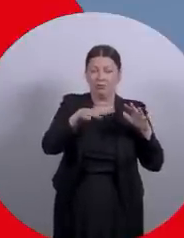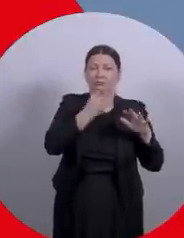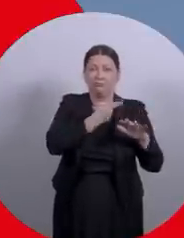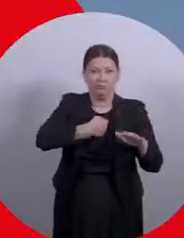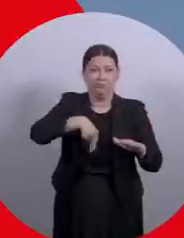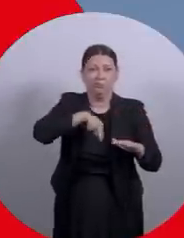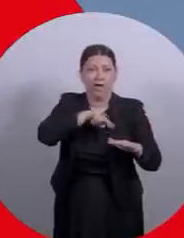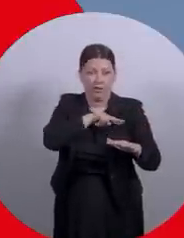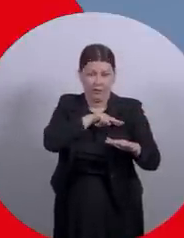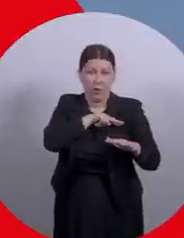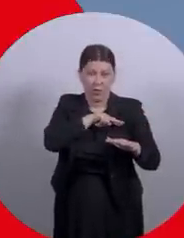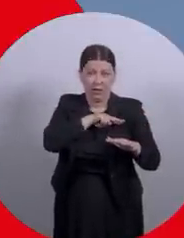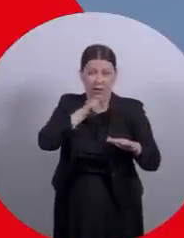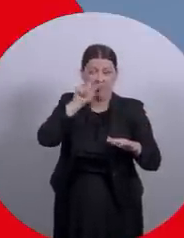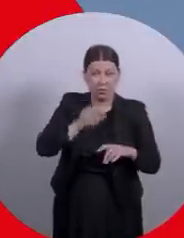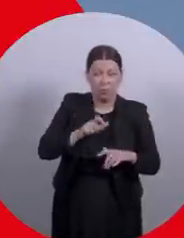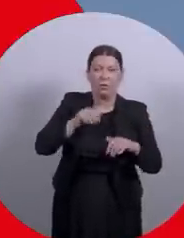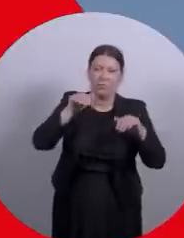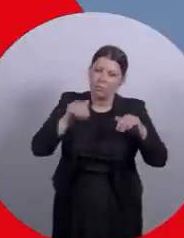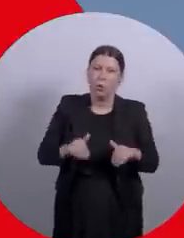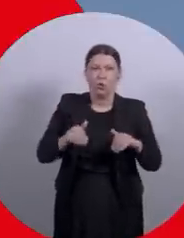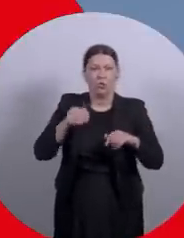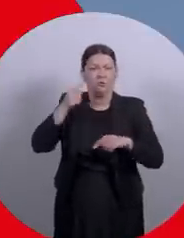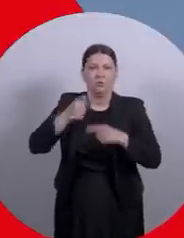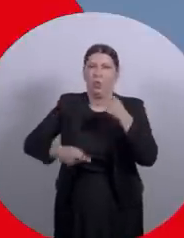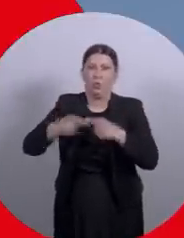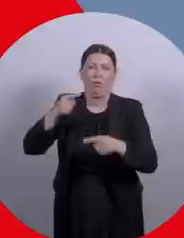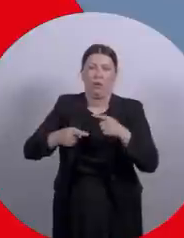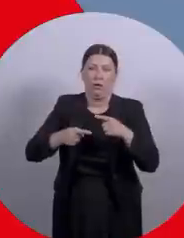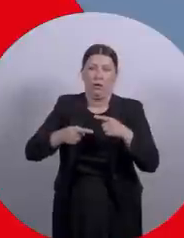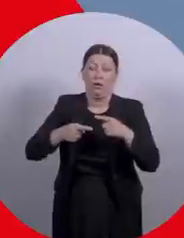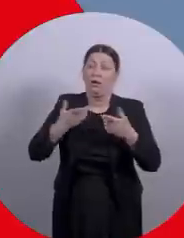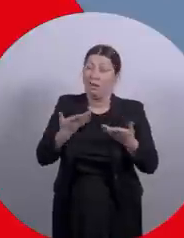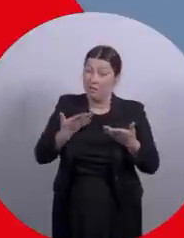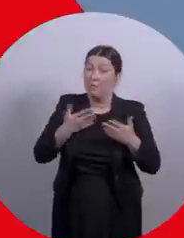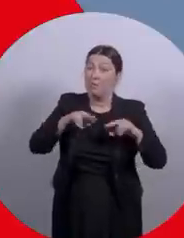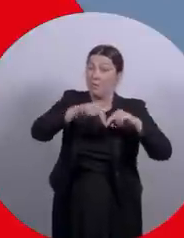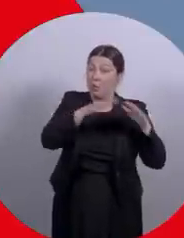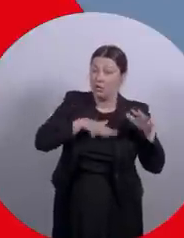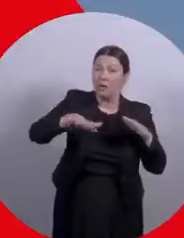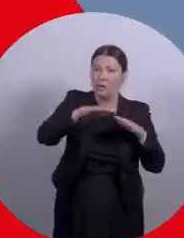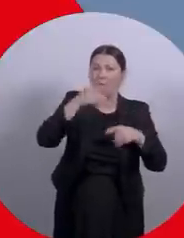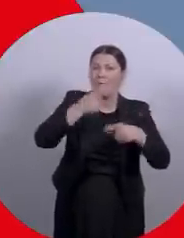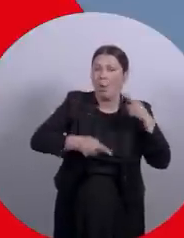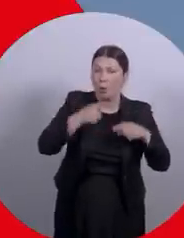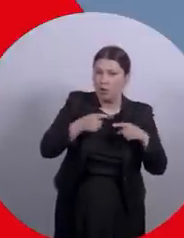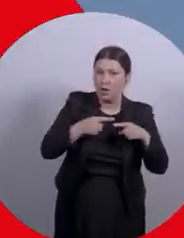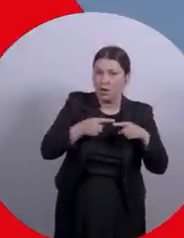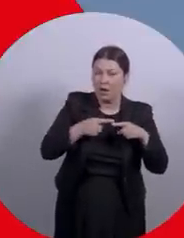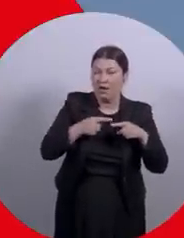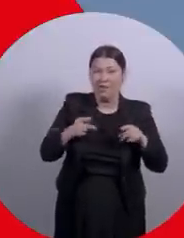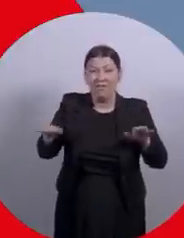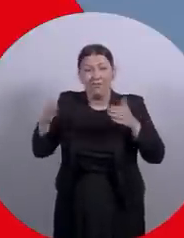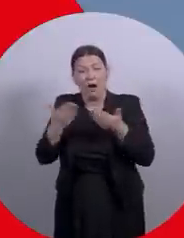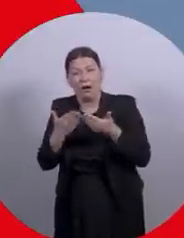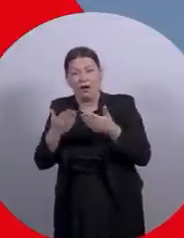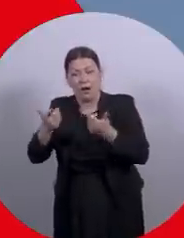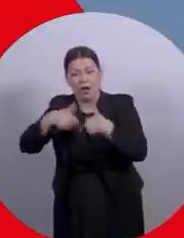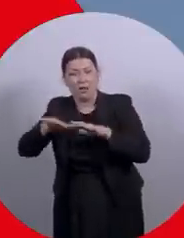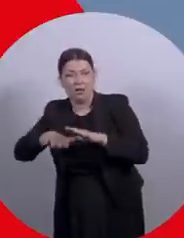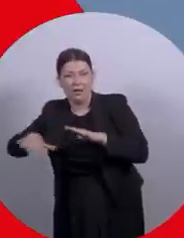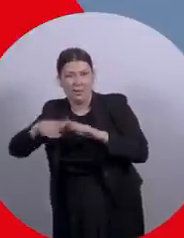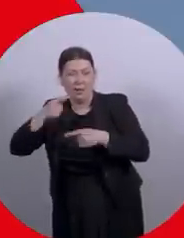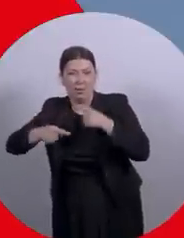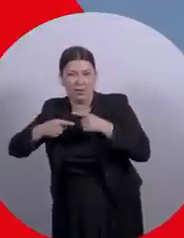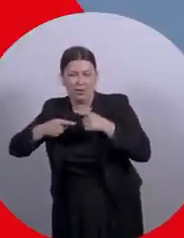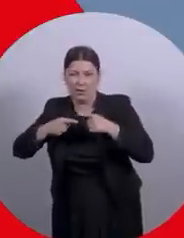Politik machen muss und Politik auf Bundesebene zu machen nicht so einfach ist wie auf Landesebene mir ist